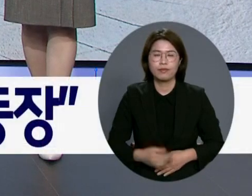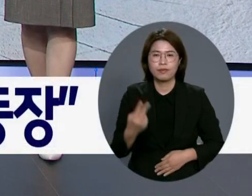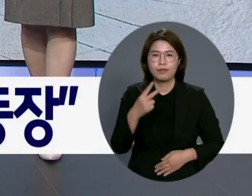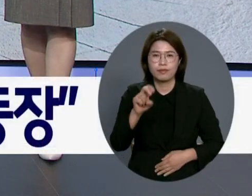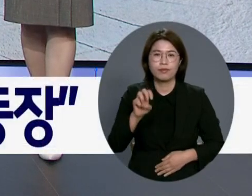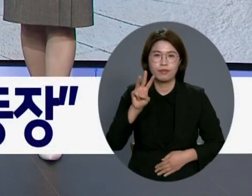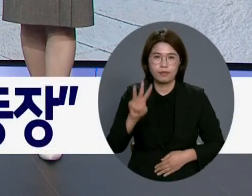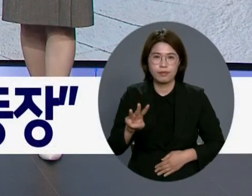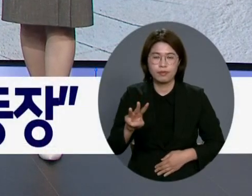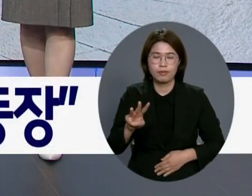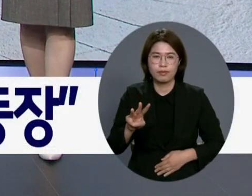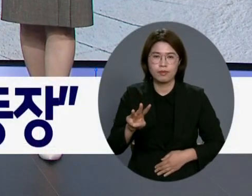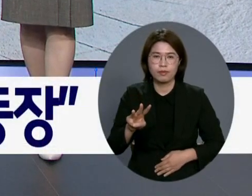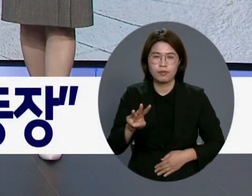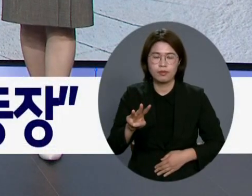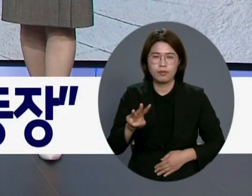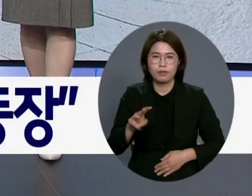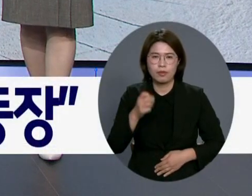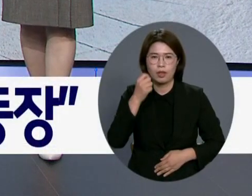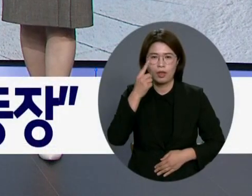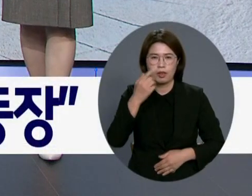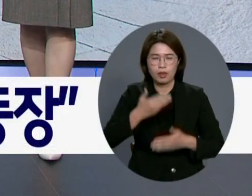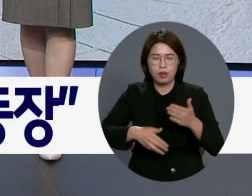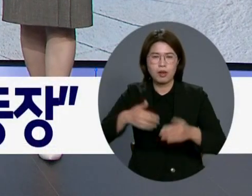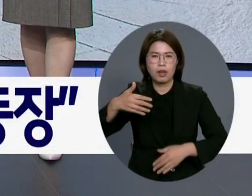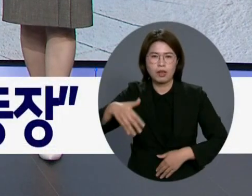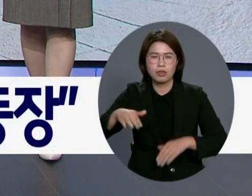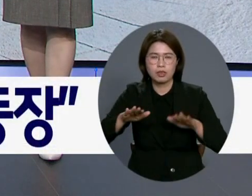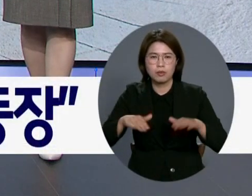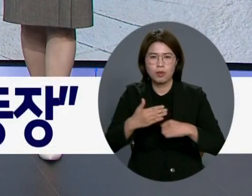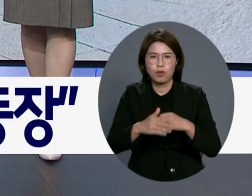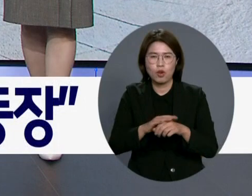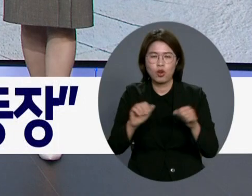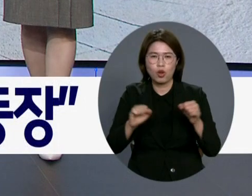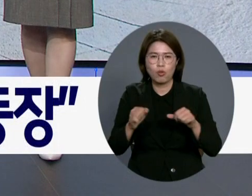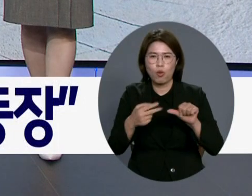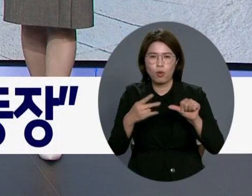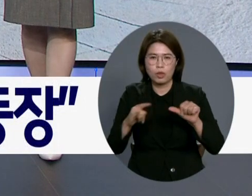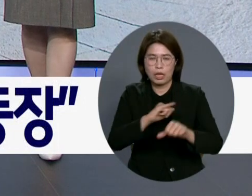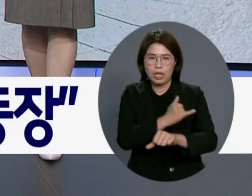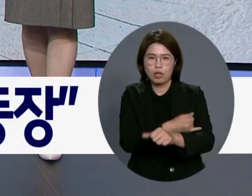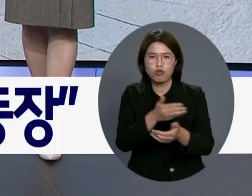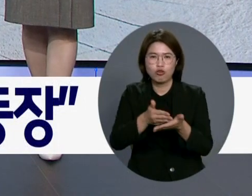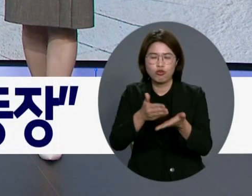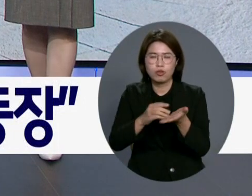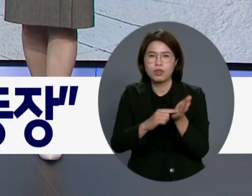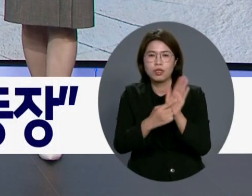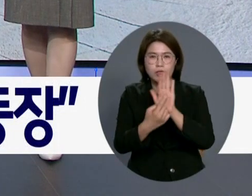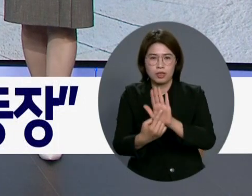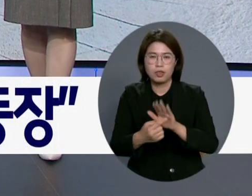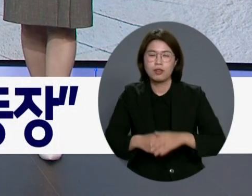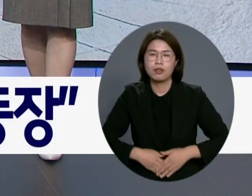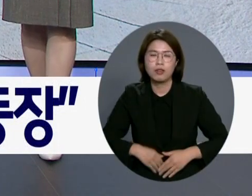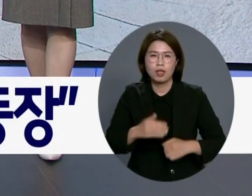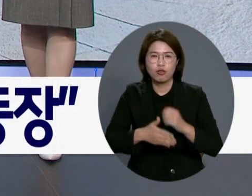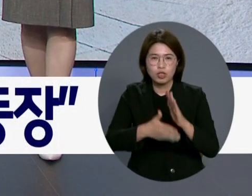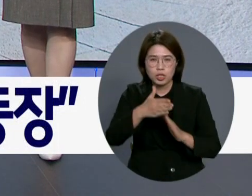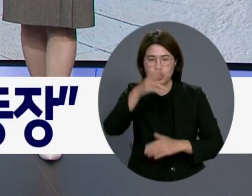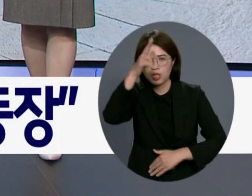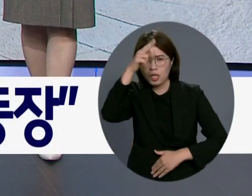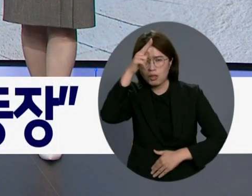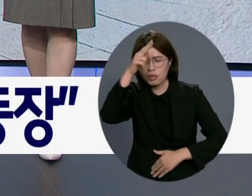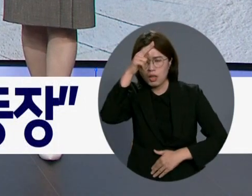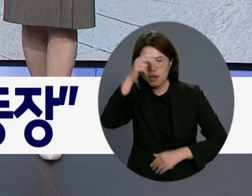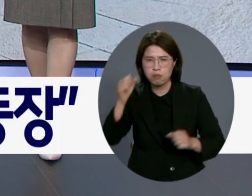2023년이 이제 한 달도 남지 않은 가운데 올라의 대우 경북 5대 인권 뉴스가 발표됐습니다 대구시와 경찰